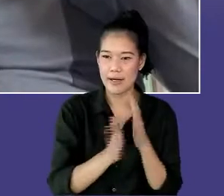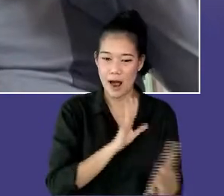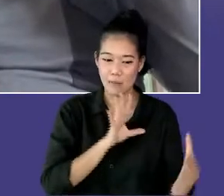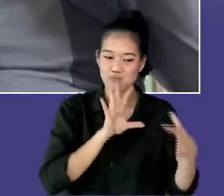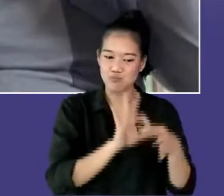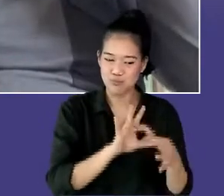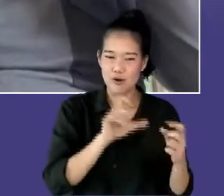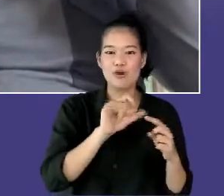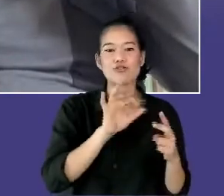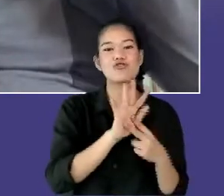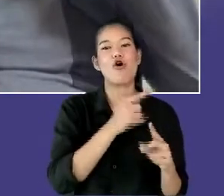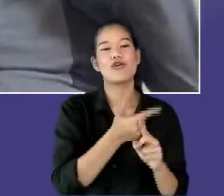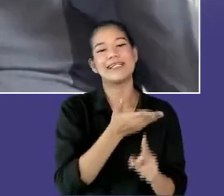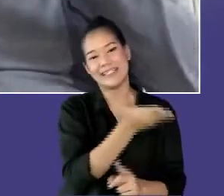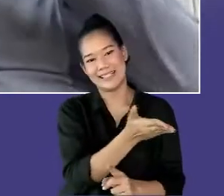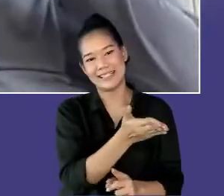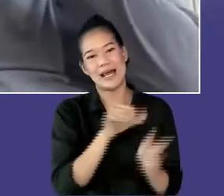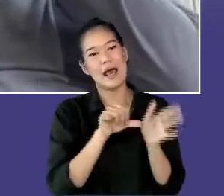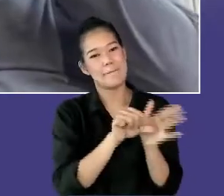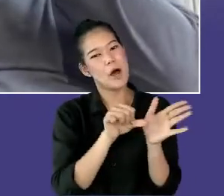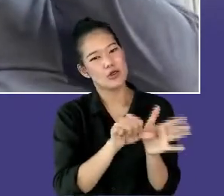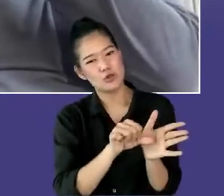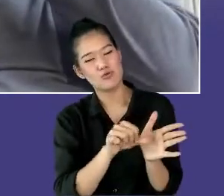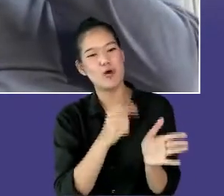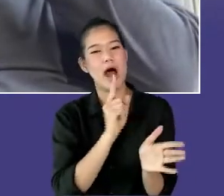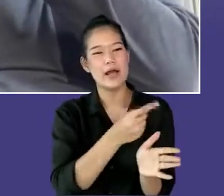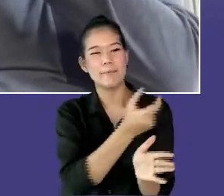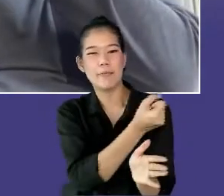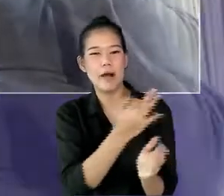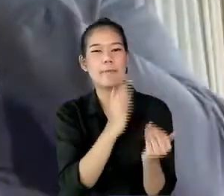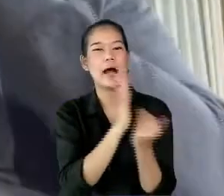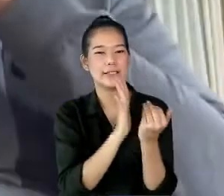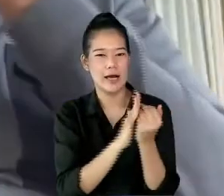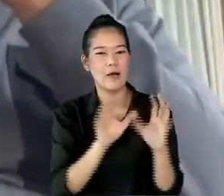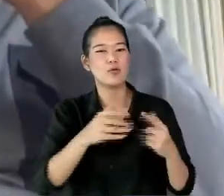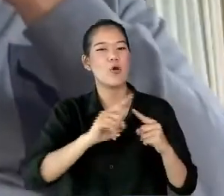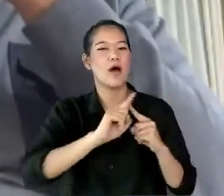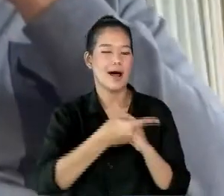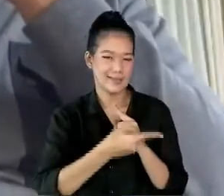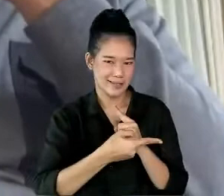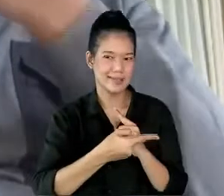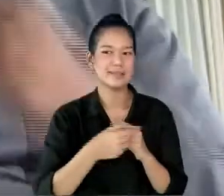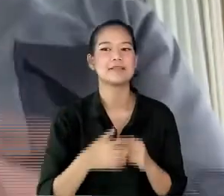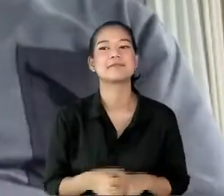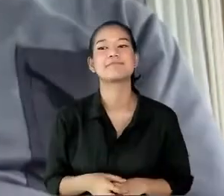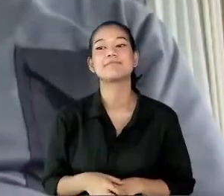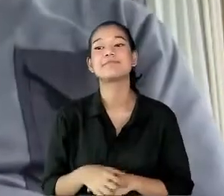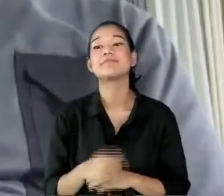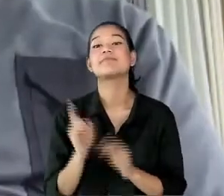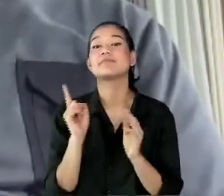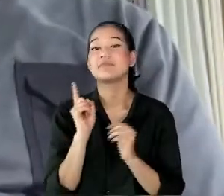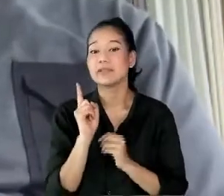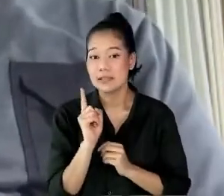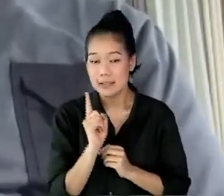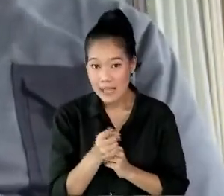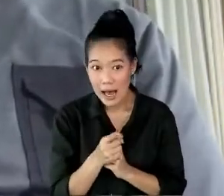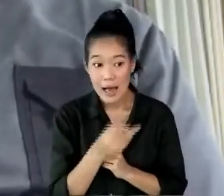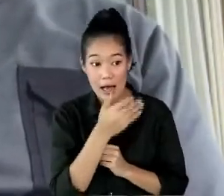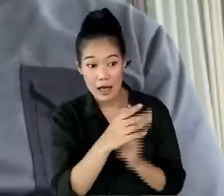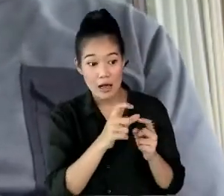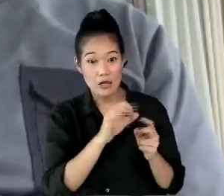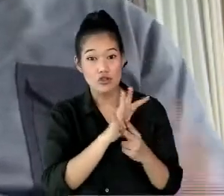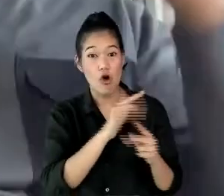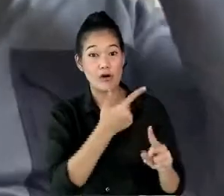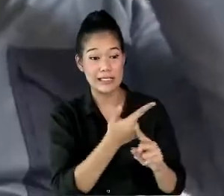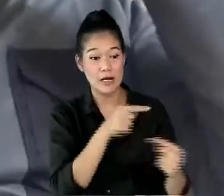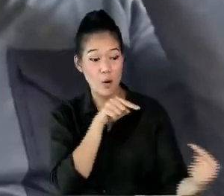dengan Mas Sony untuk membantu ada beberapa acara dari Satgas gitu ya. Dan begitu Mas Sony